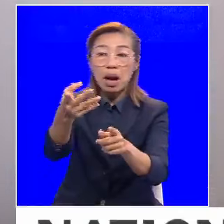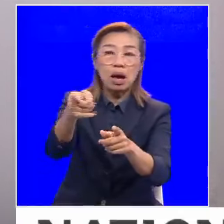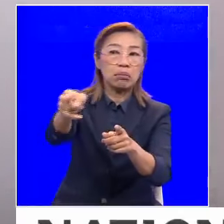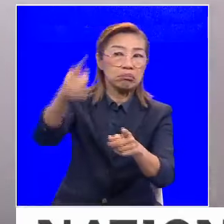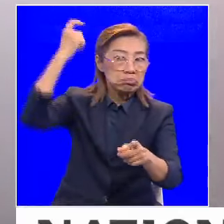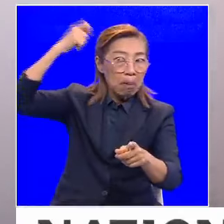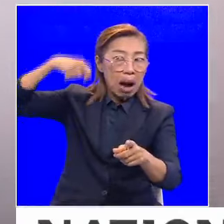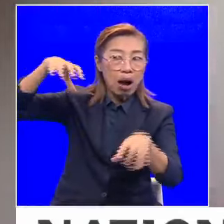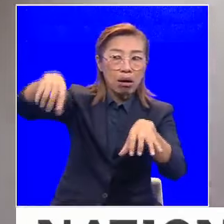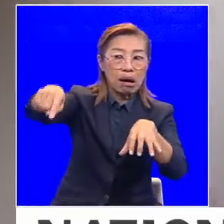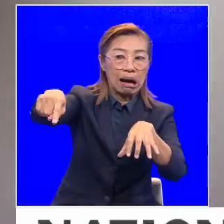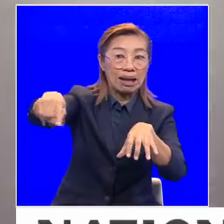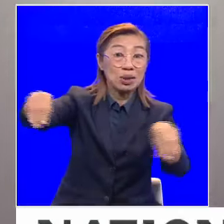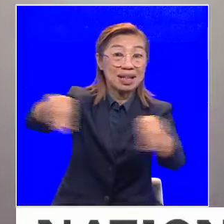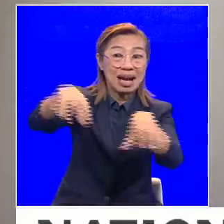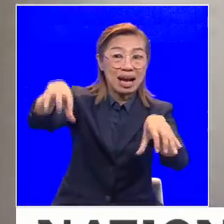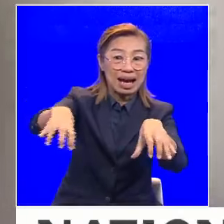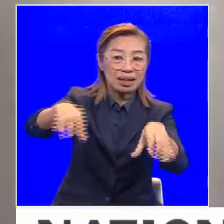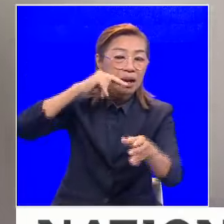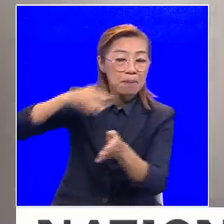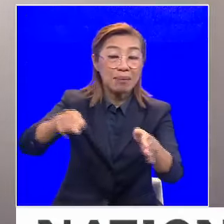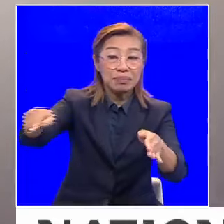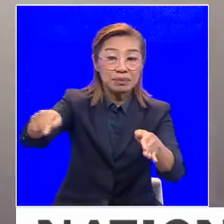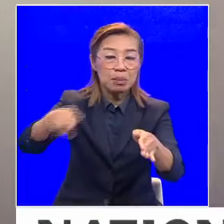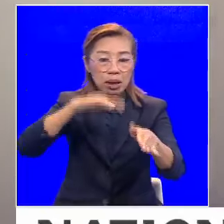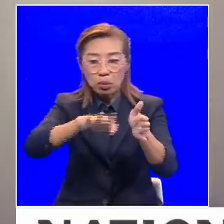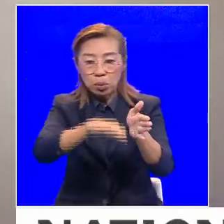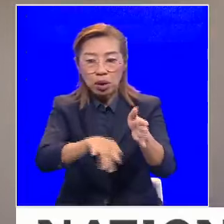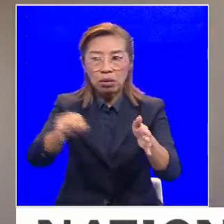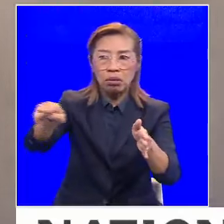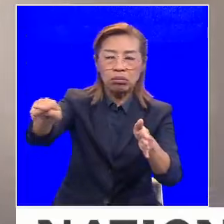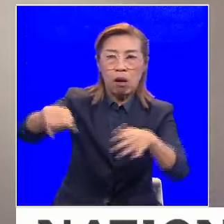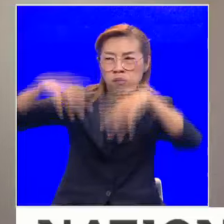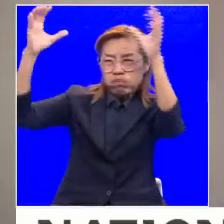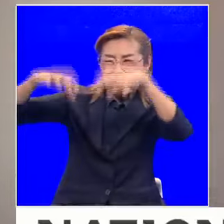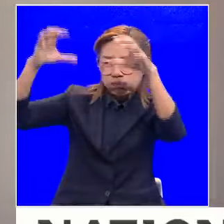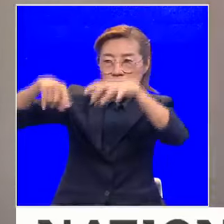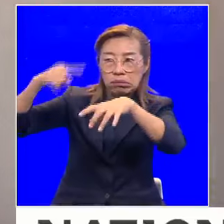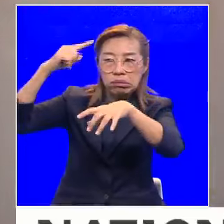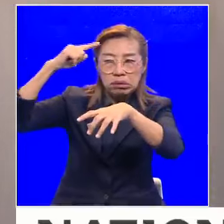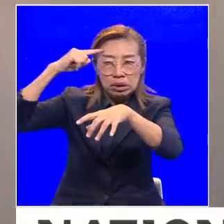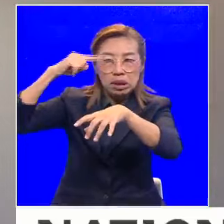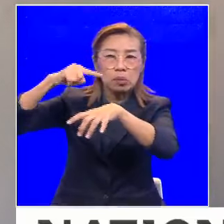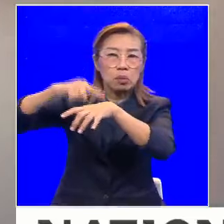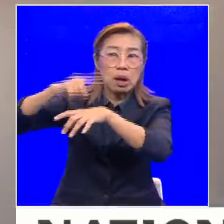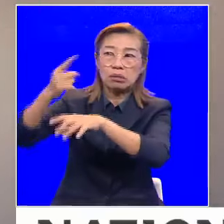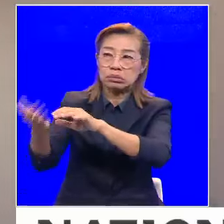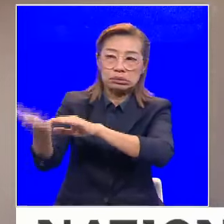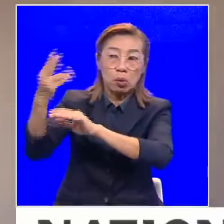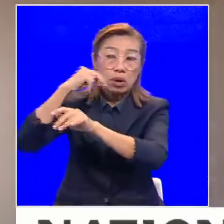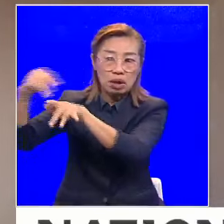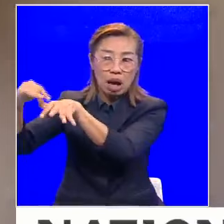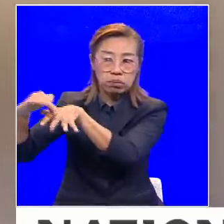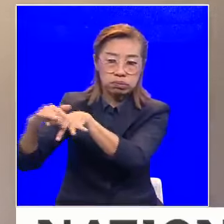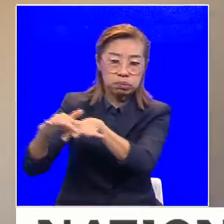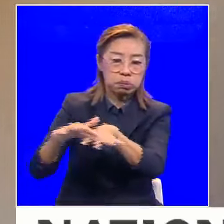าแต่น้ำก็จะน่าจะมาถึงที่แม ่ ช่วงสายๆวันนี้เลยท่านผู้ชมครับคือตกที่อื่นน ะ แต่สายๆเนี่ยจะมา